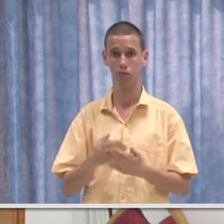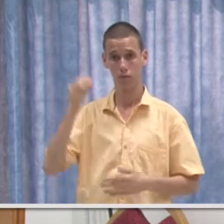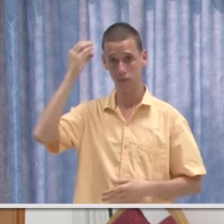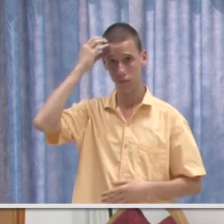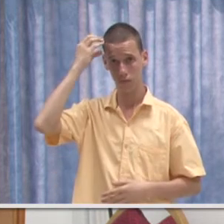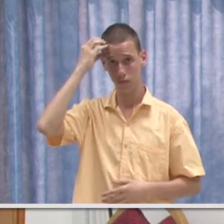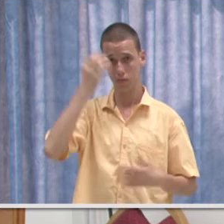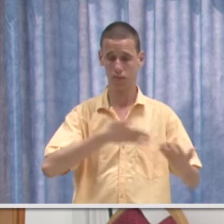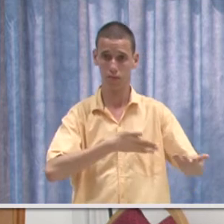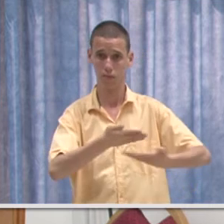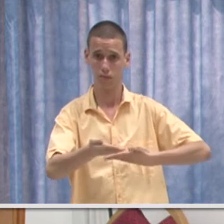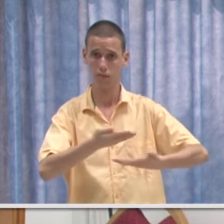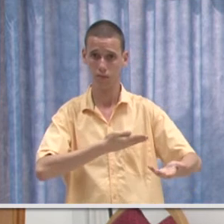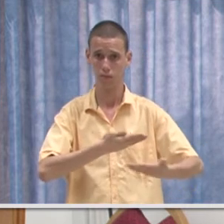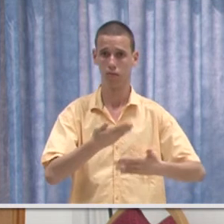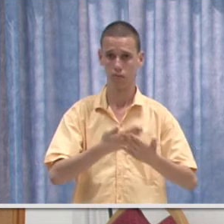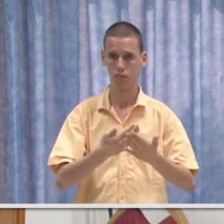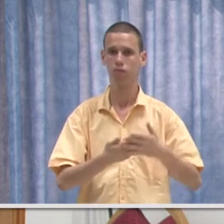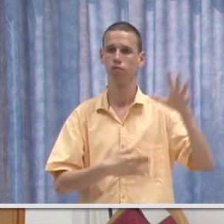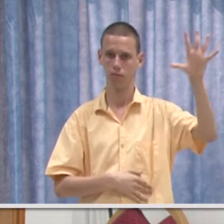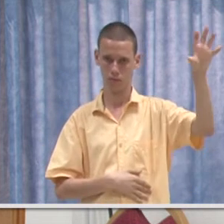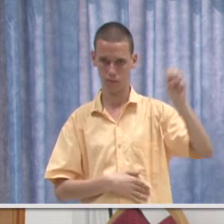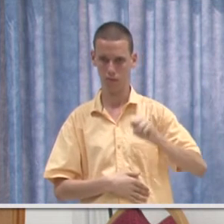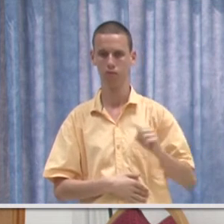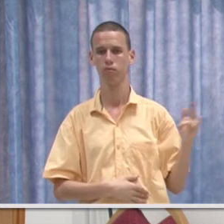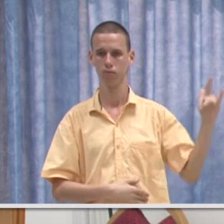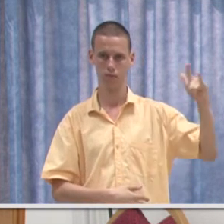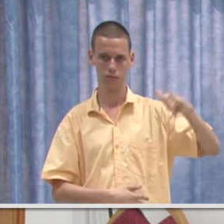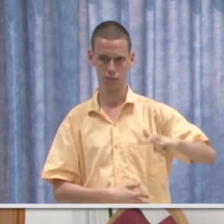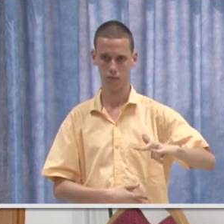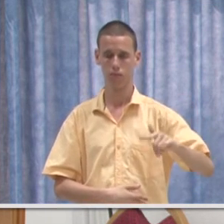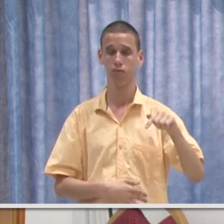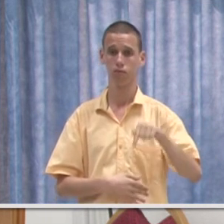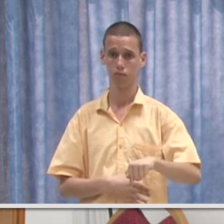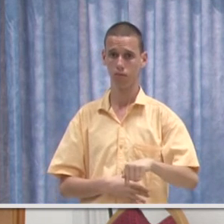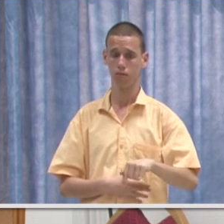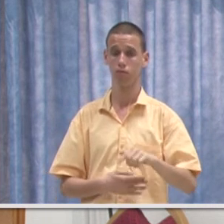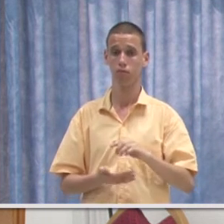de transférer les autres là-bas. Sri Lanka pour être capable de faire ce bon traitement là-bas.